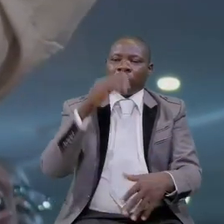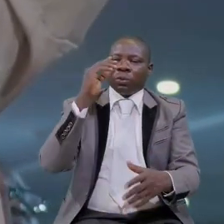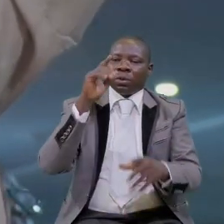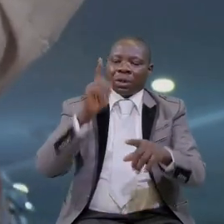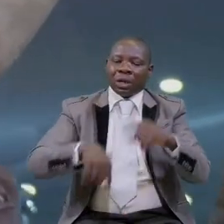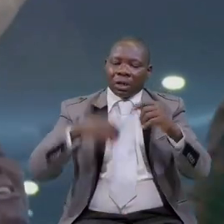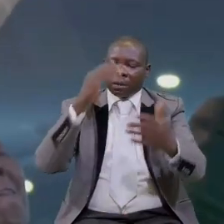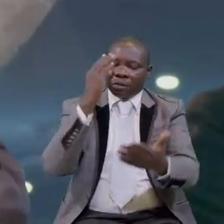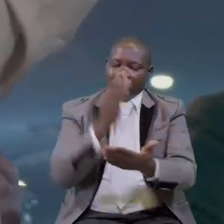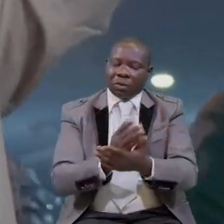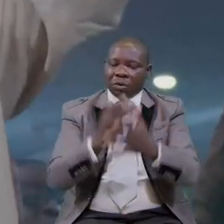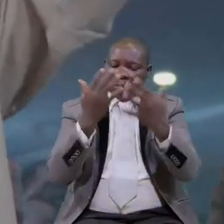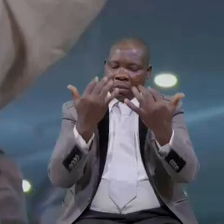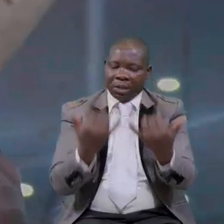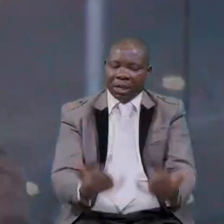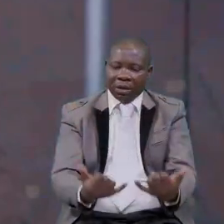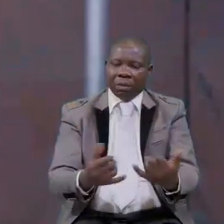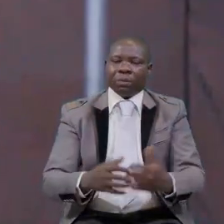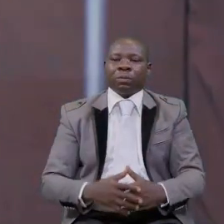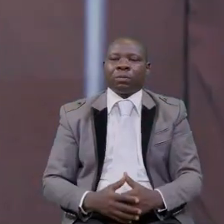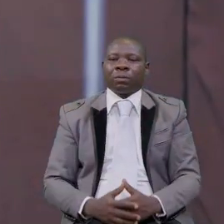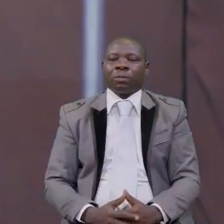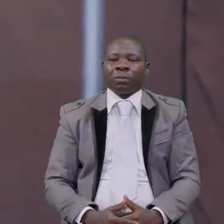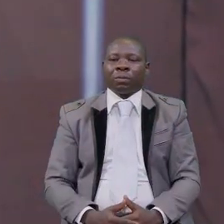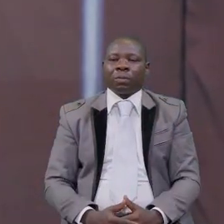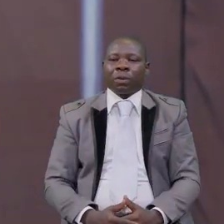Tu ne peux pas t'arrêter maintenant.